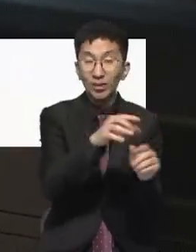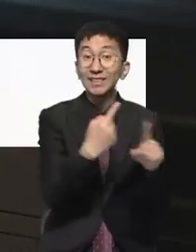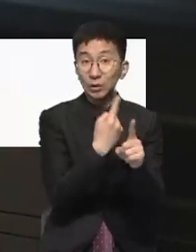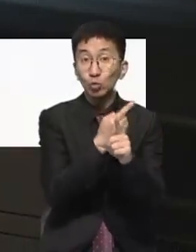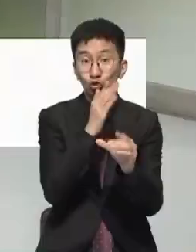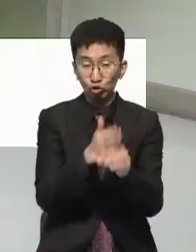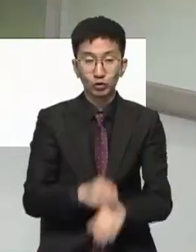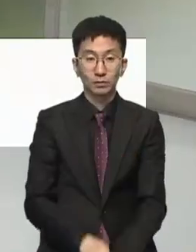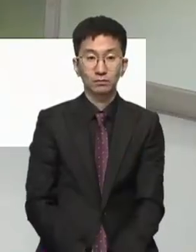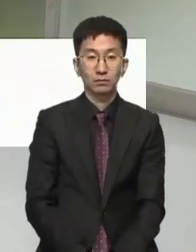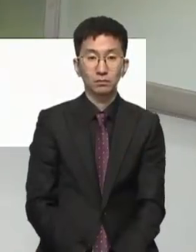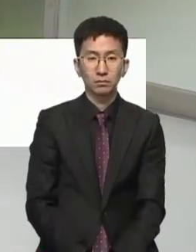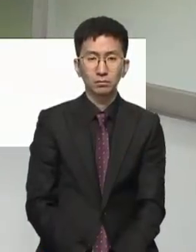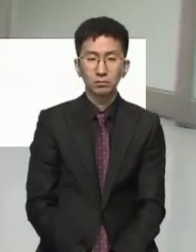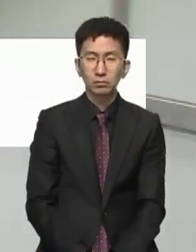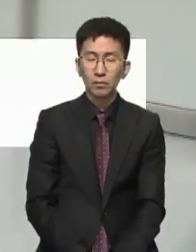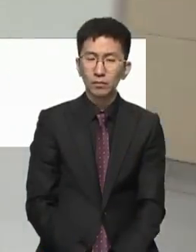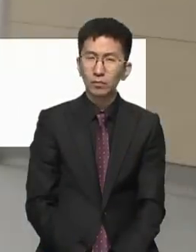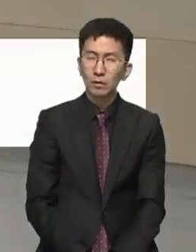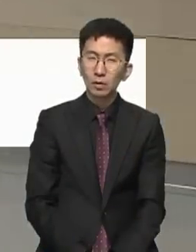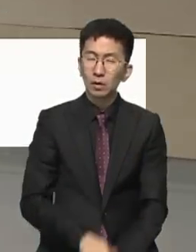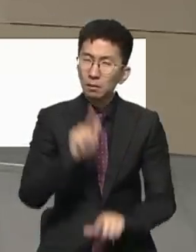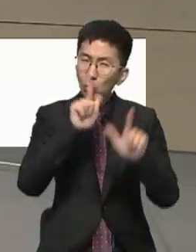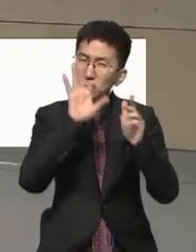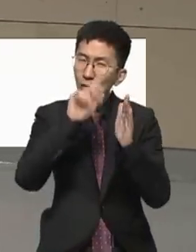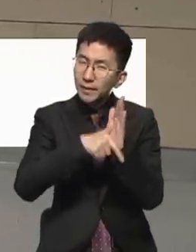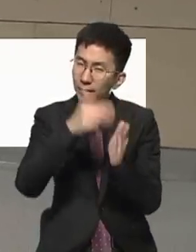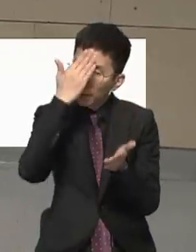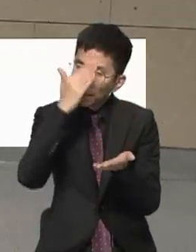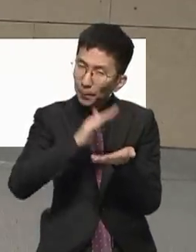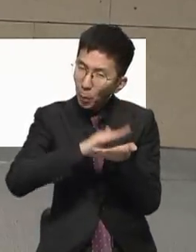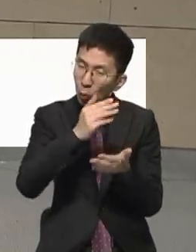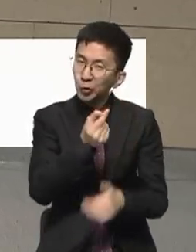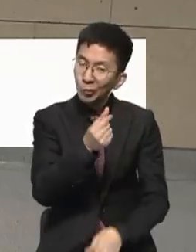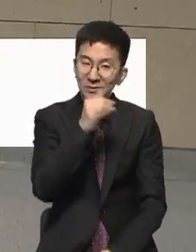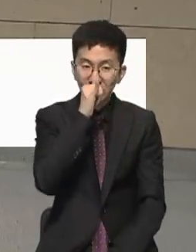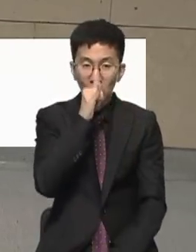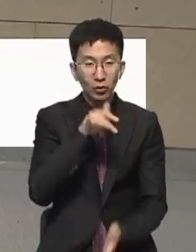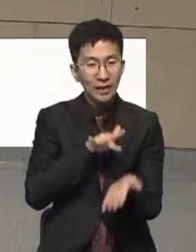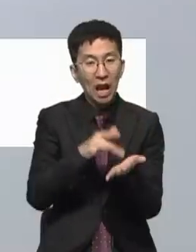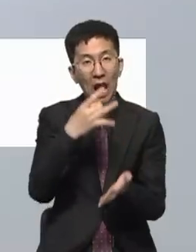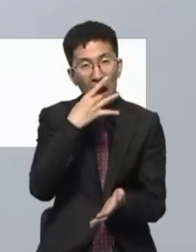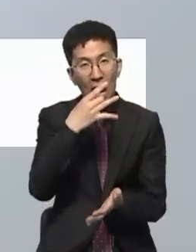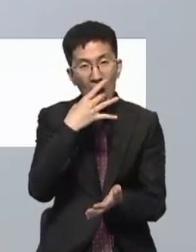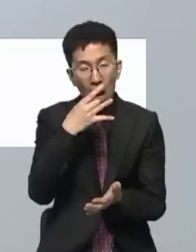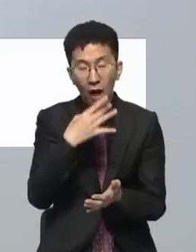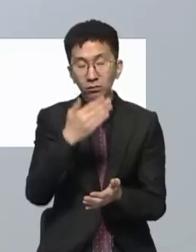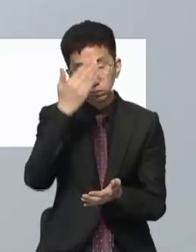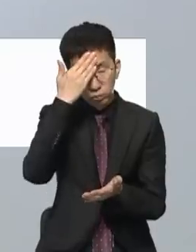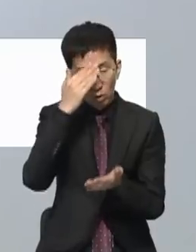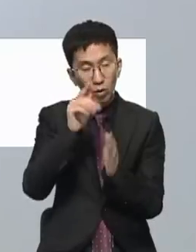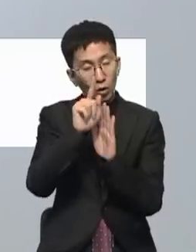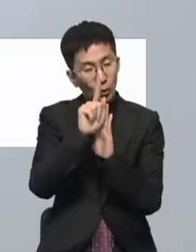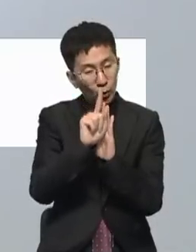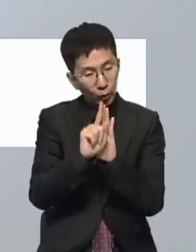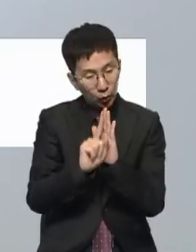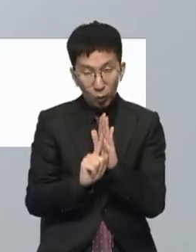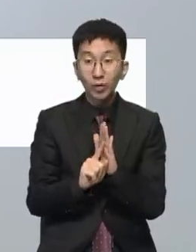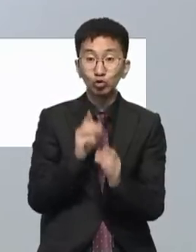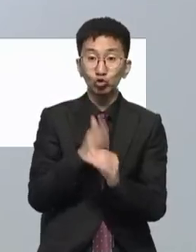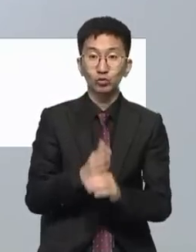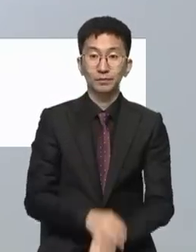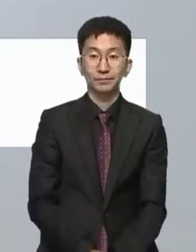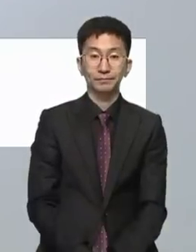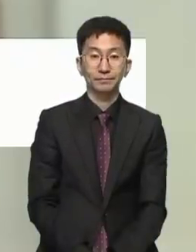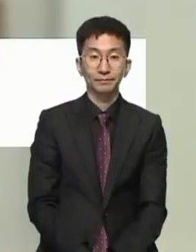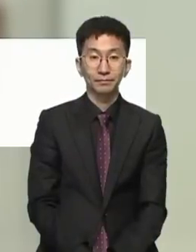뭐 전신 증상은 약간의 열이 좀 있는 정도고 해열제 정도만 수면은 조절되는 어 경미한 상태입니다